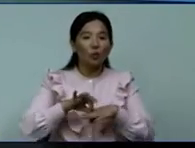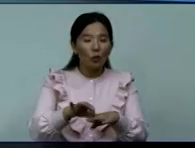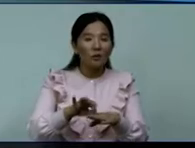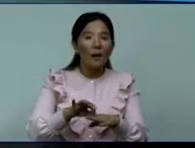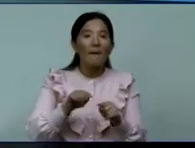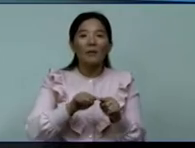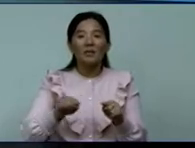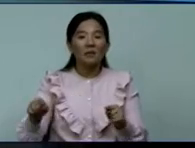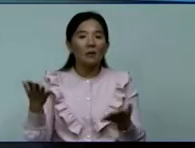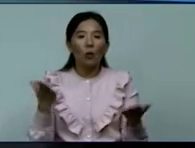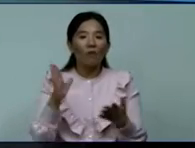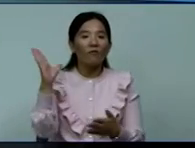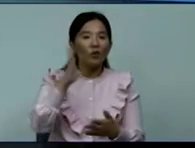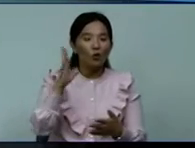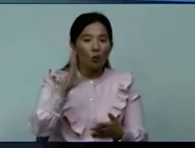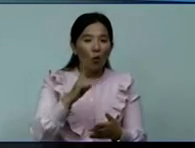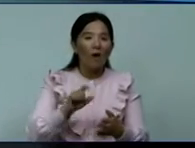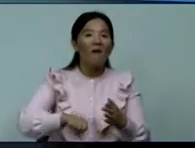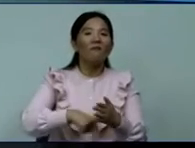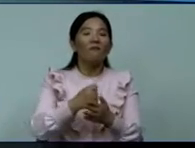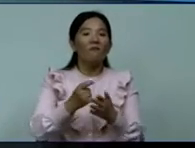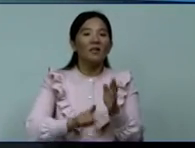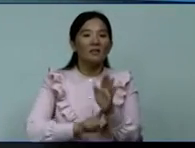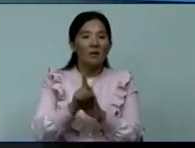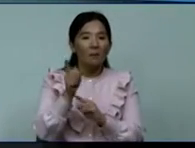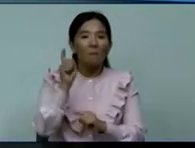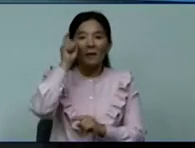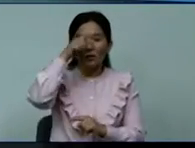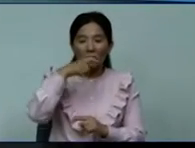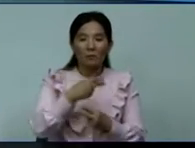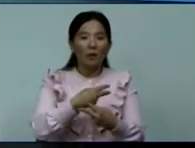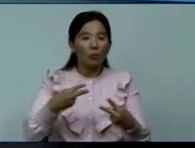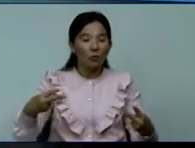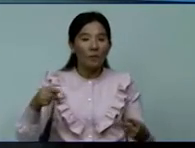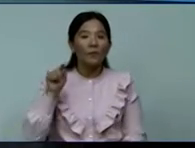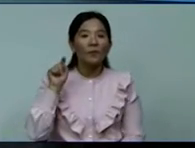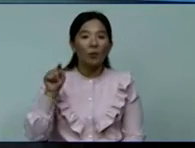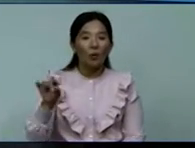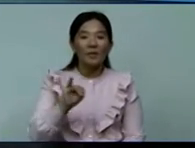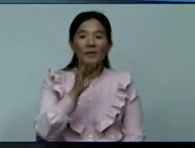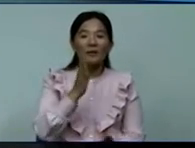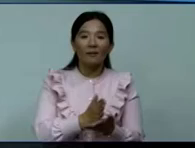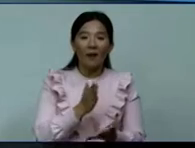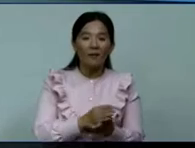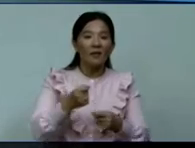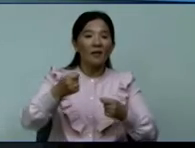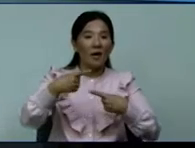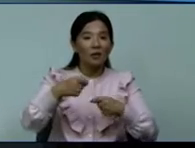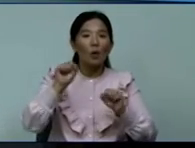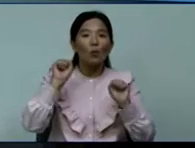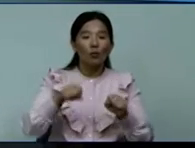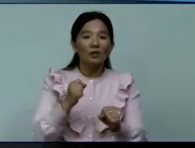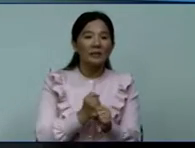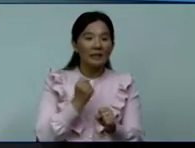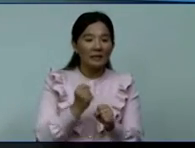процесс какой? Правильно, вещество восстановитель, процесс окисления. То есть из данной реакции мы можем